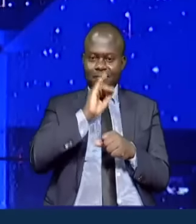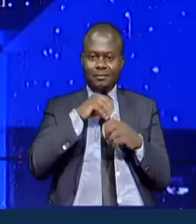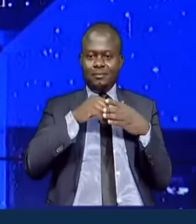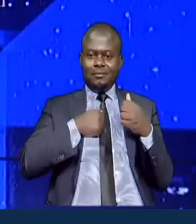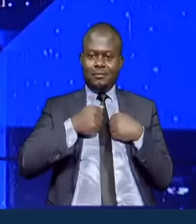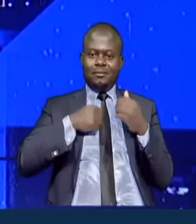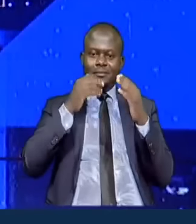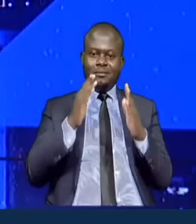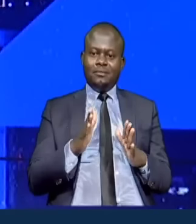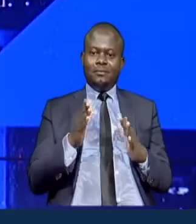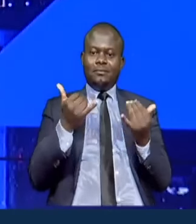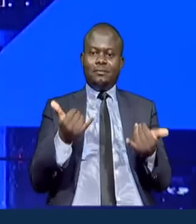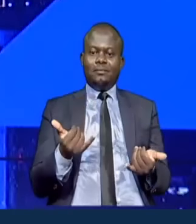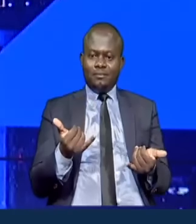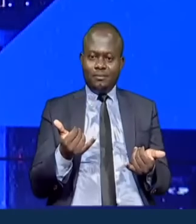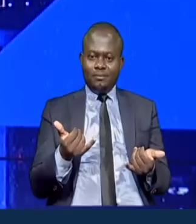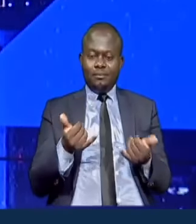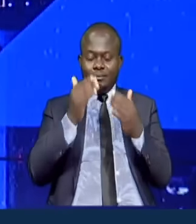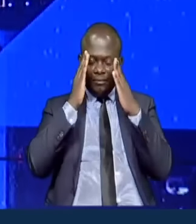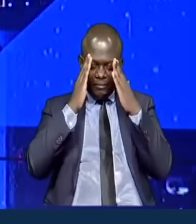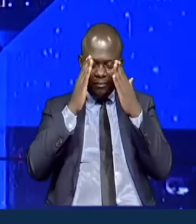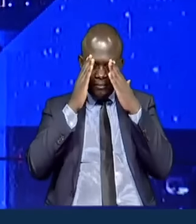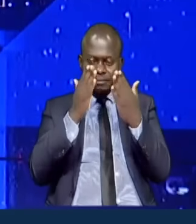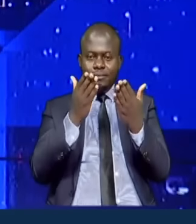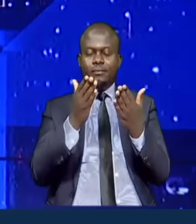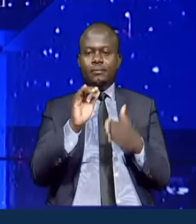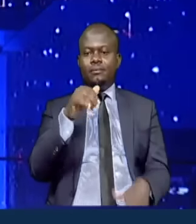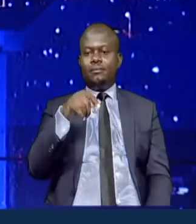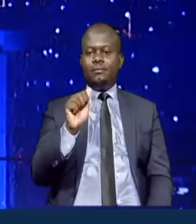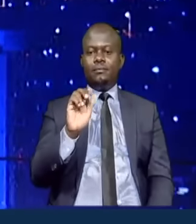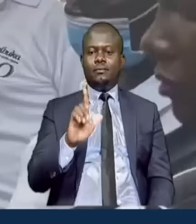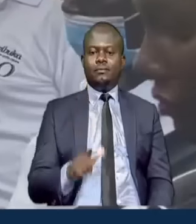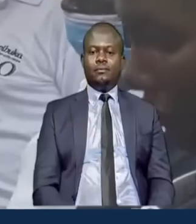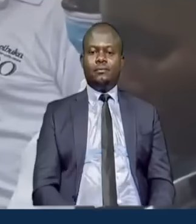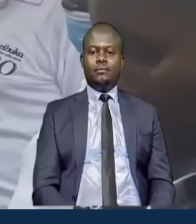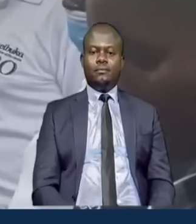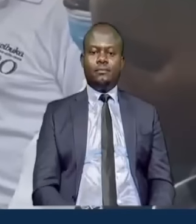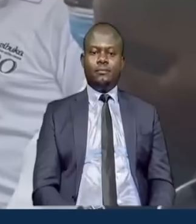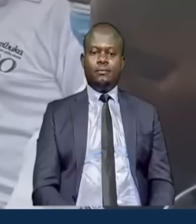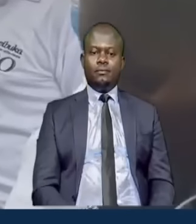Rwanda. Reka tubikurikire mu nkuru ya Jean Paul Turatsinze.